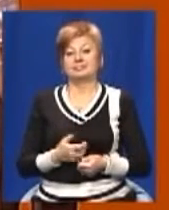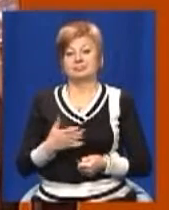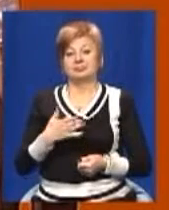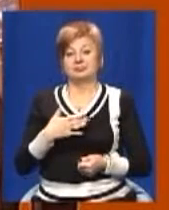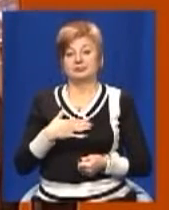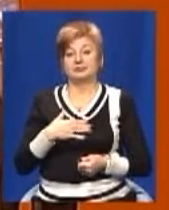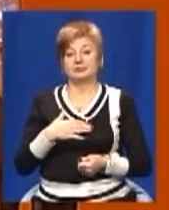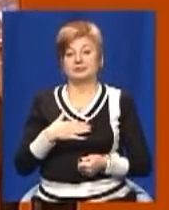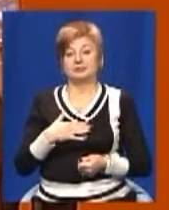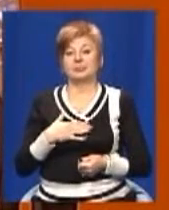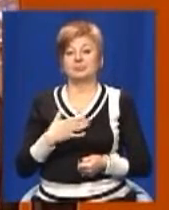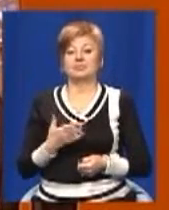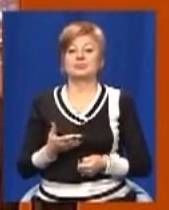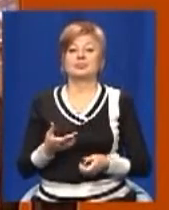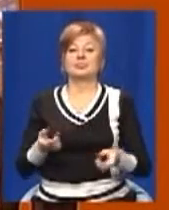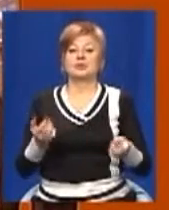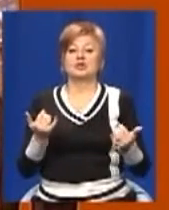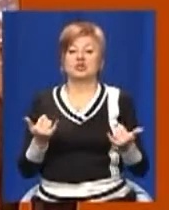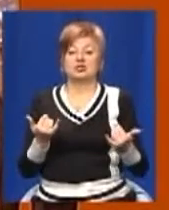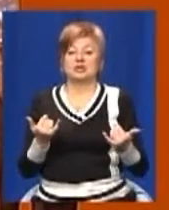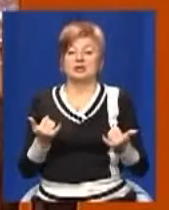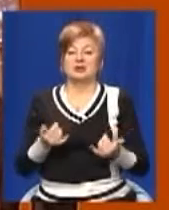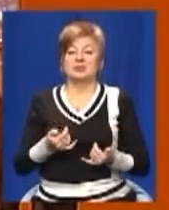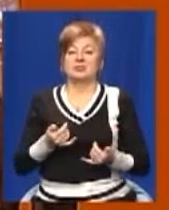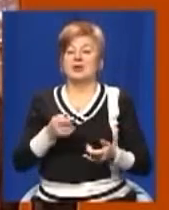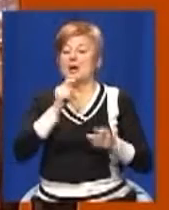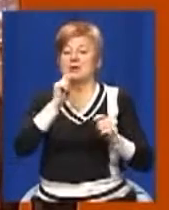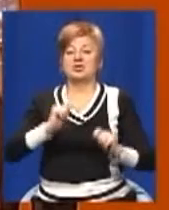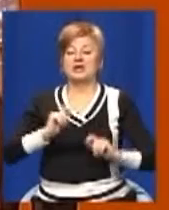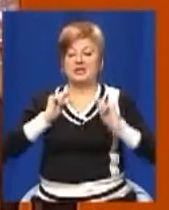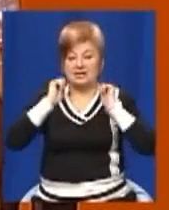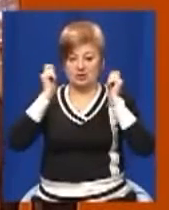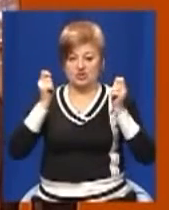мені на день рождення я подарували